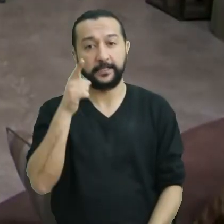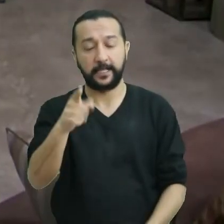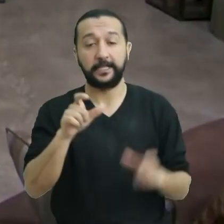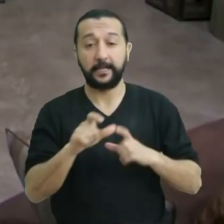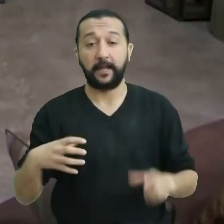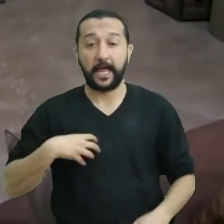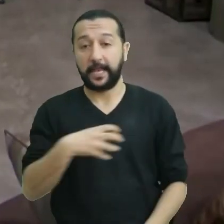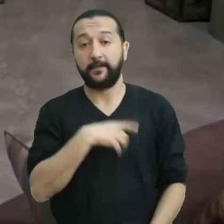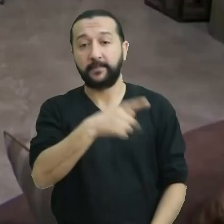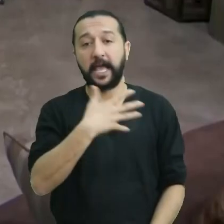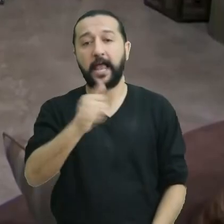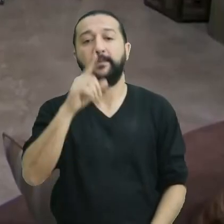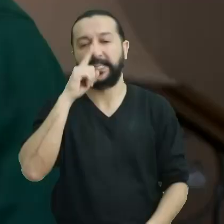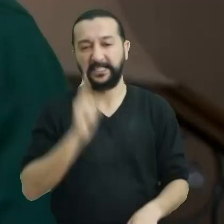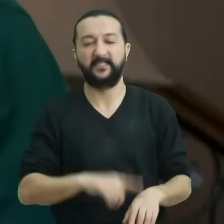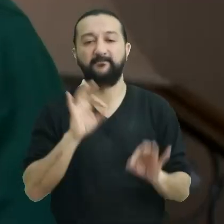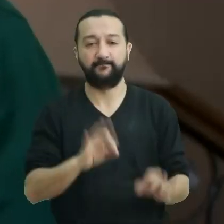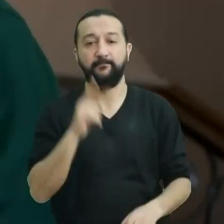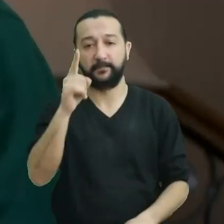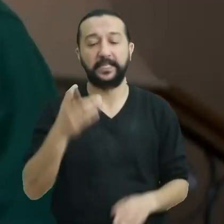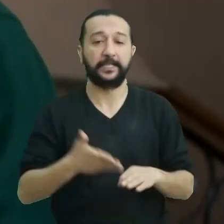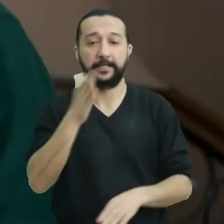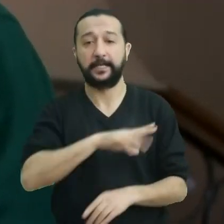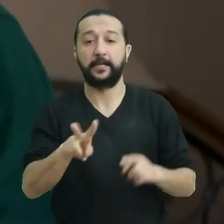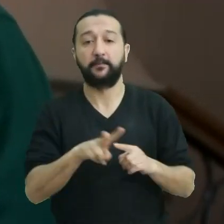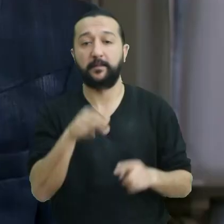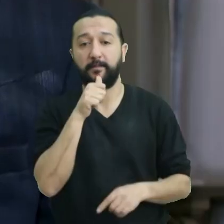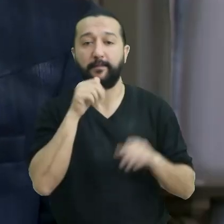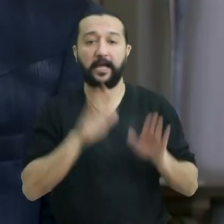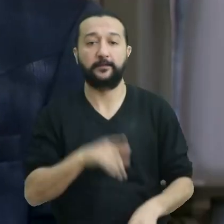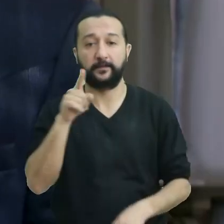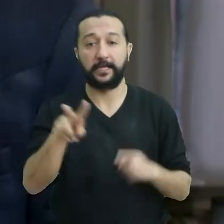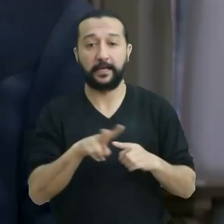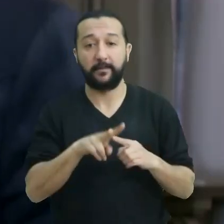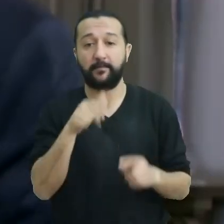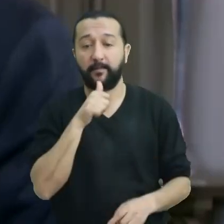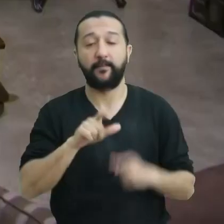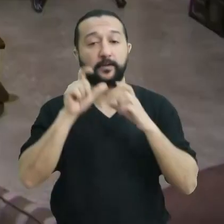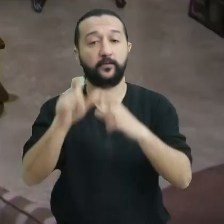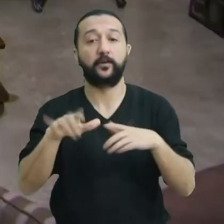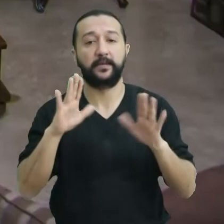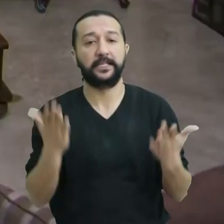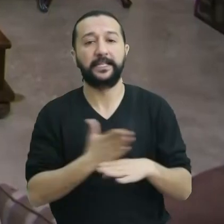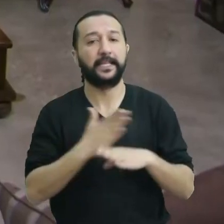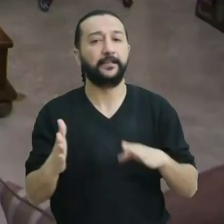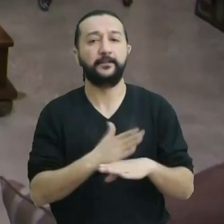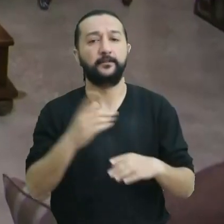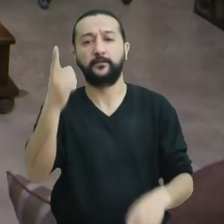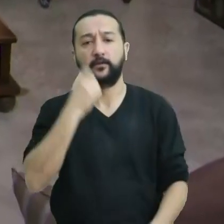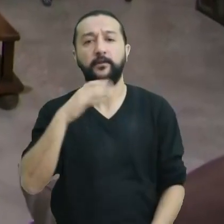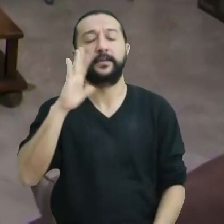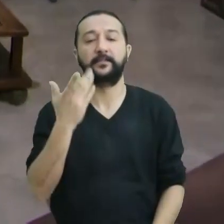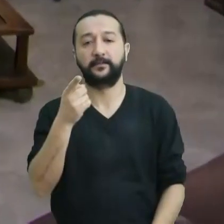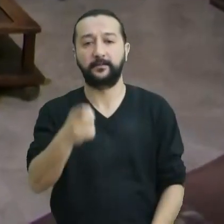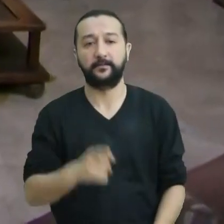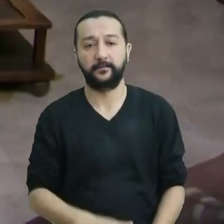Serpil annemin almadığı kesinleşti. Bir tek geriye Kemal babam kaldı. Kemal babama da soramayız. Neyi soramayısınız?